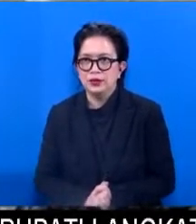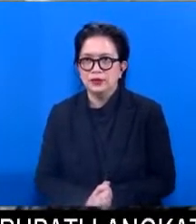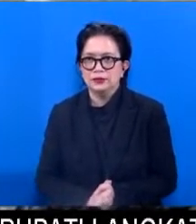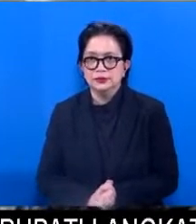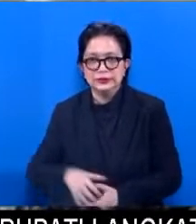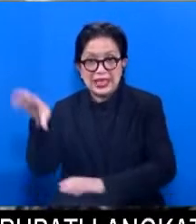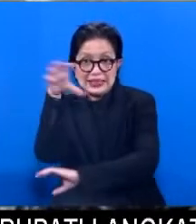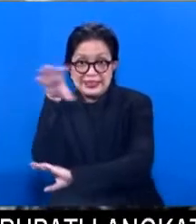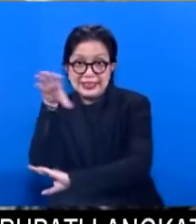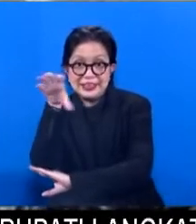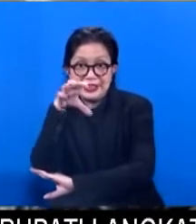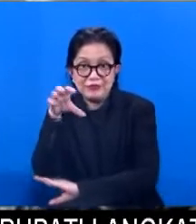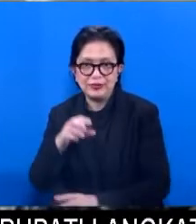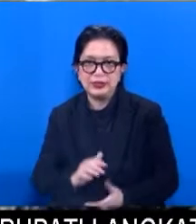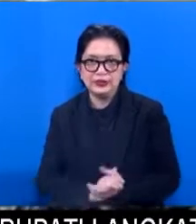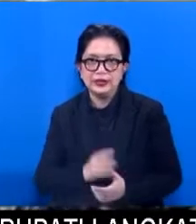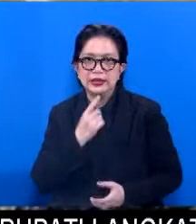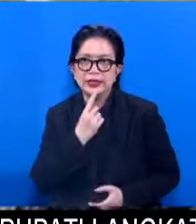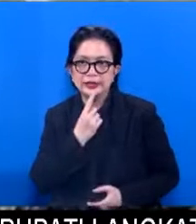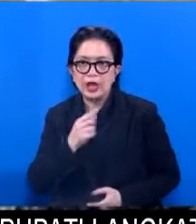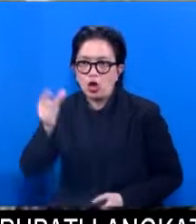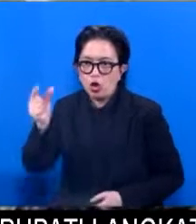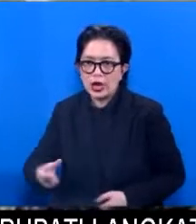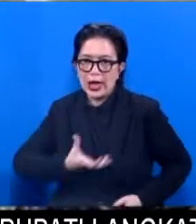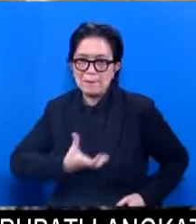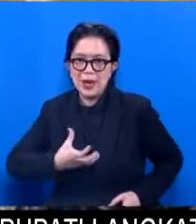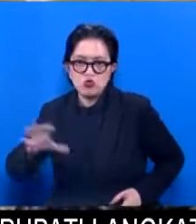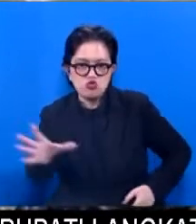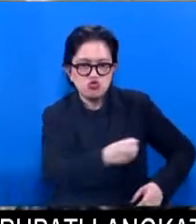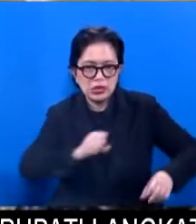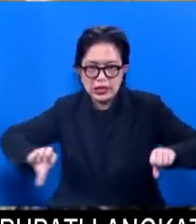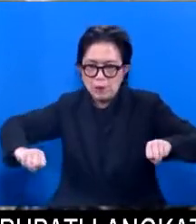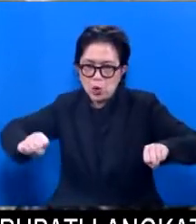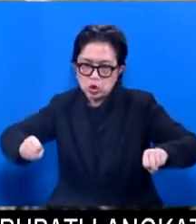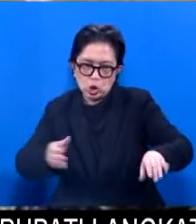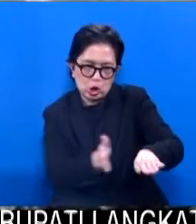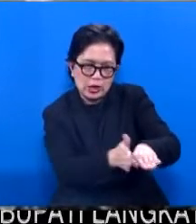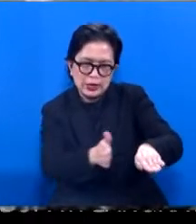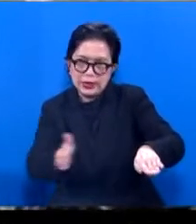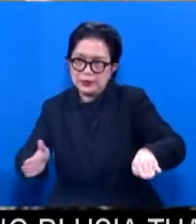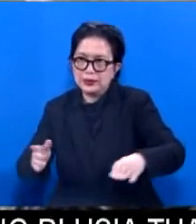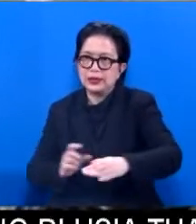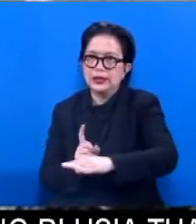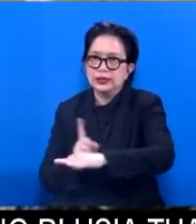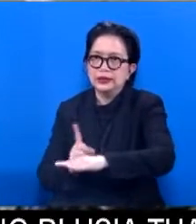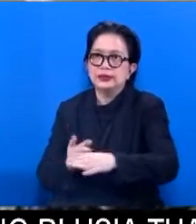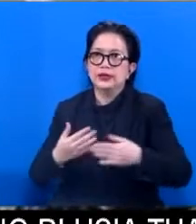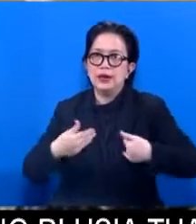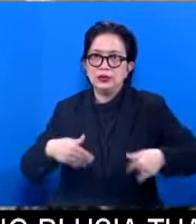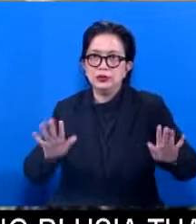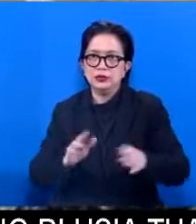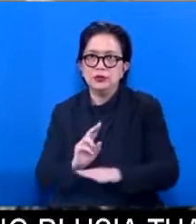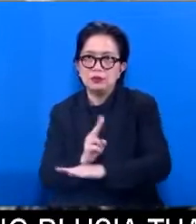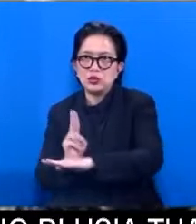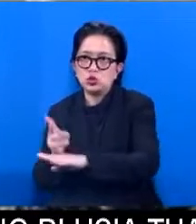Kamera pengawas ini merekam upaya pencurian satu unit sepeda motor di sebuah minimarket di Desa Wonosari, Kabupaten Pasuruan, Jawa Timur pada Selasa